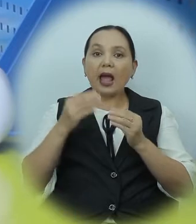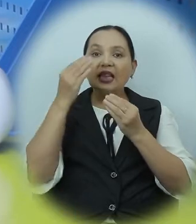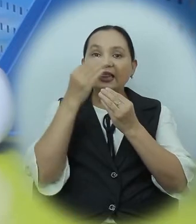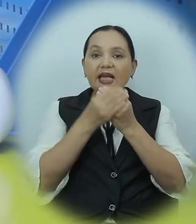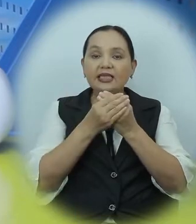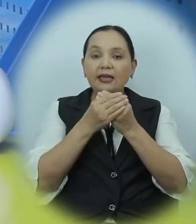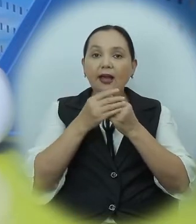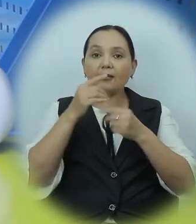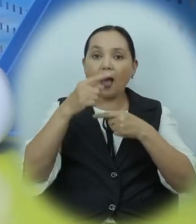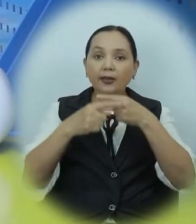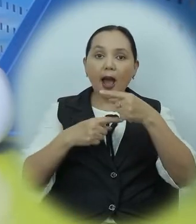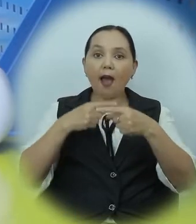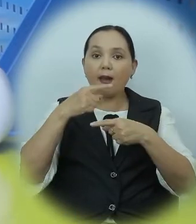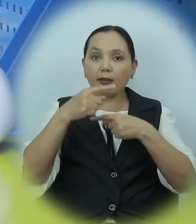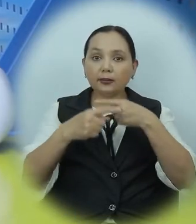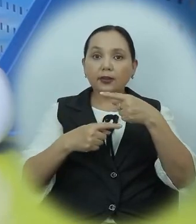nasadkalarni aylantirib